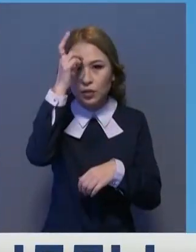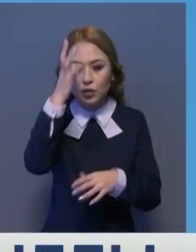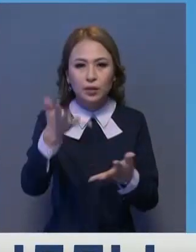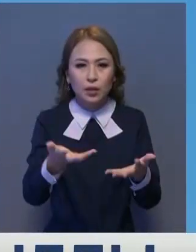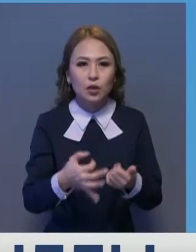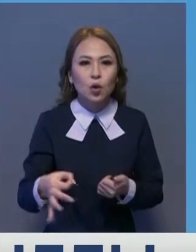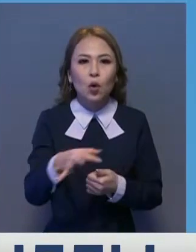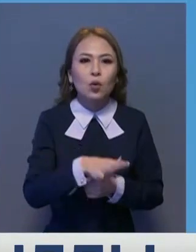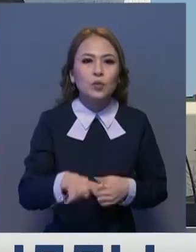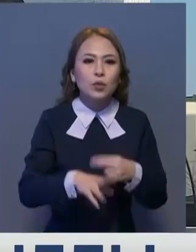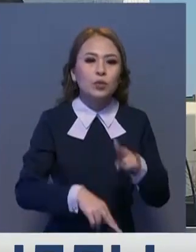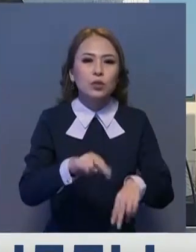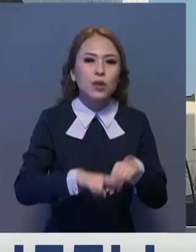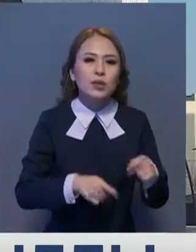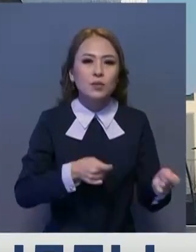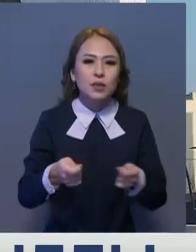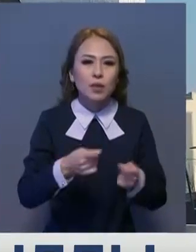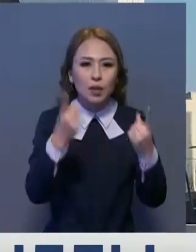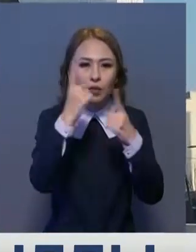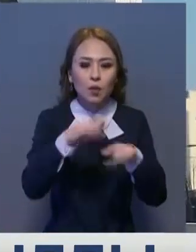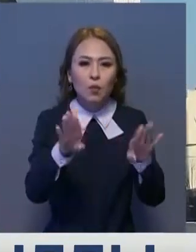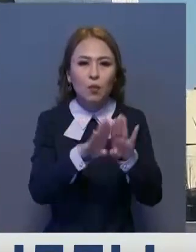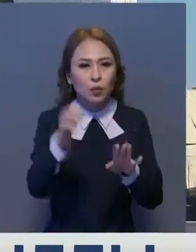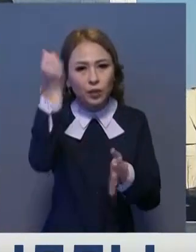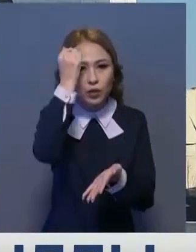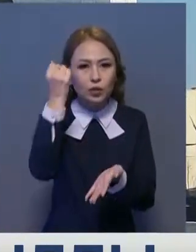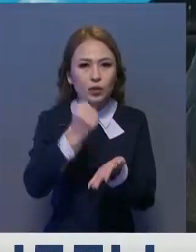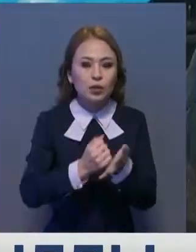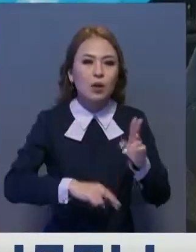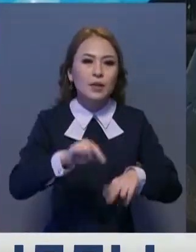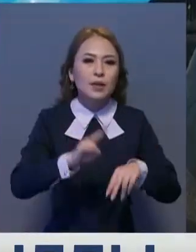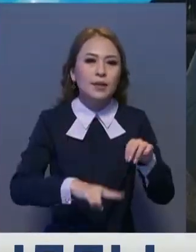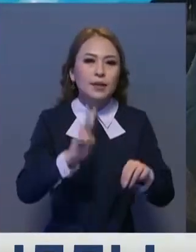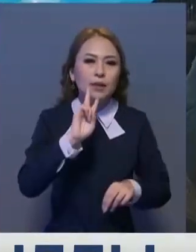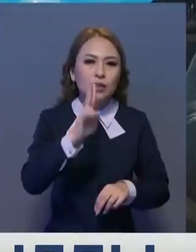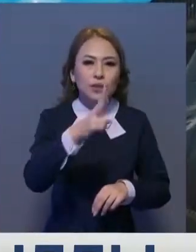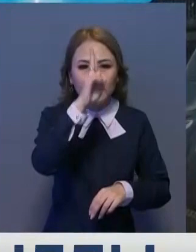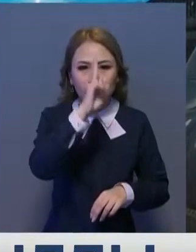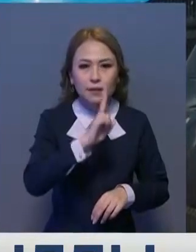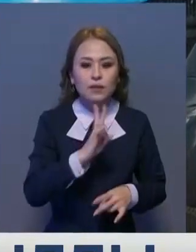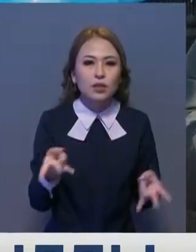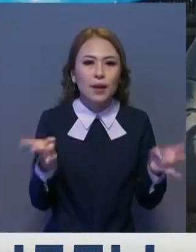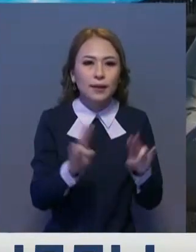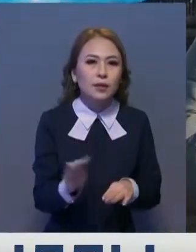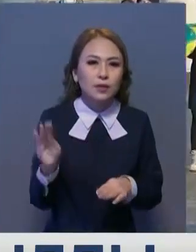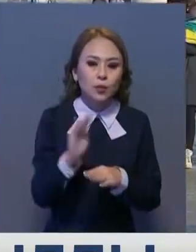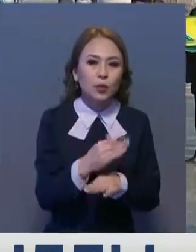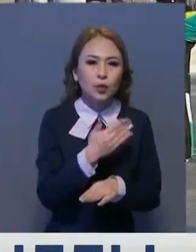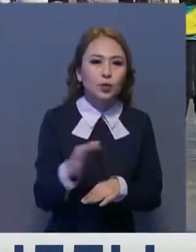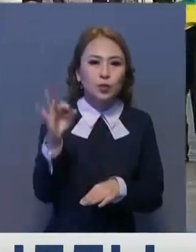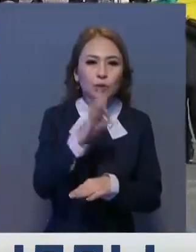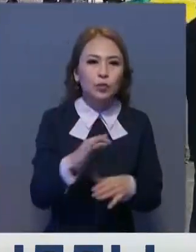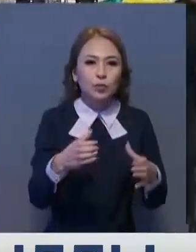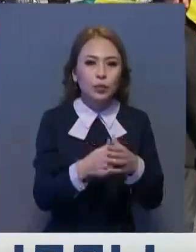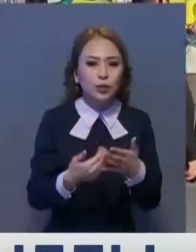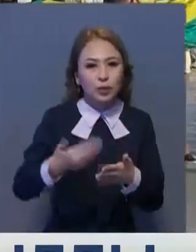бәрі Түркиядан алынған. Облыстық құрылыс басқармасының хабарлауынша, монументтің құрылысы 2 жыл 2 ай ішінде аяқталып отыр. Айта кетейін, бұл